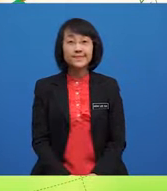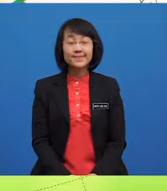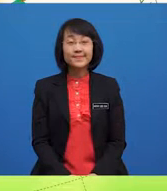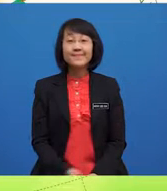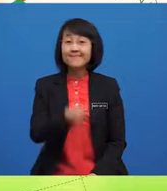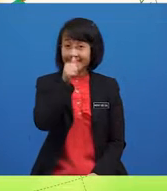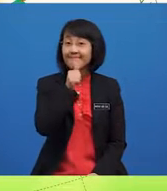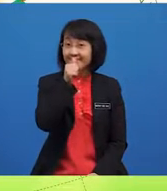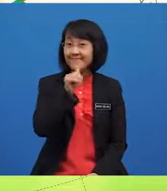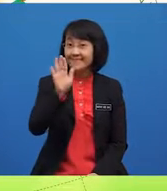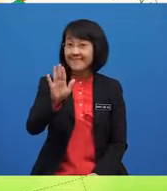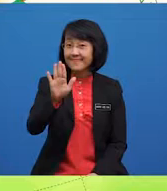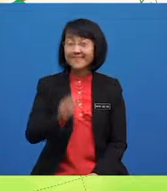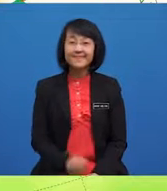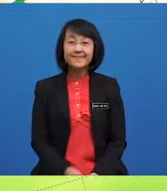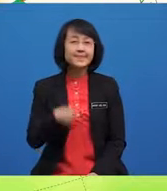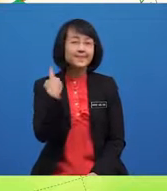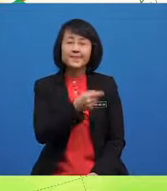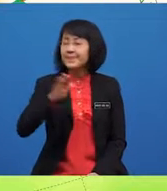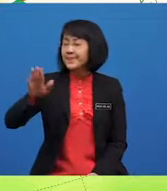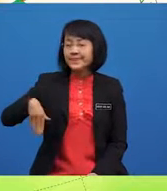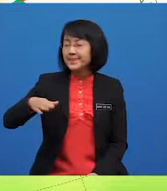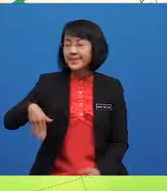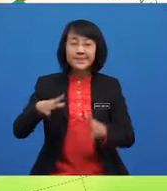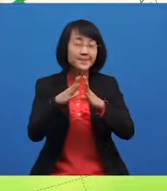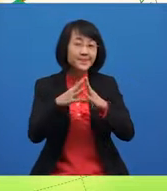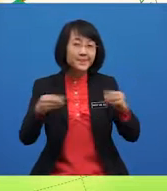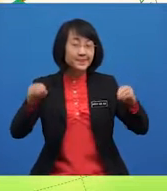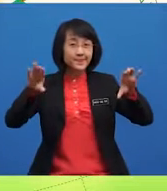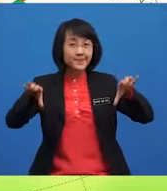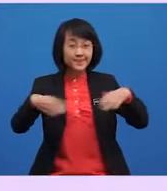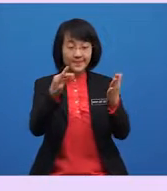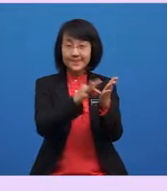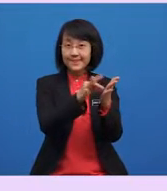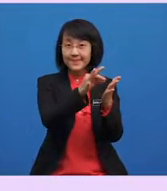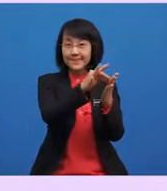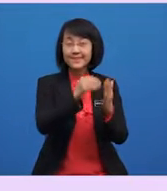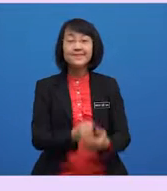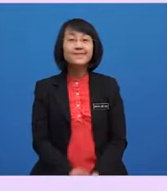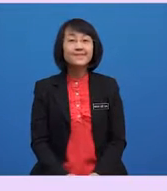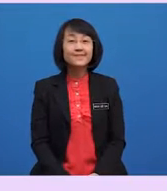Sabar ya. Kita masih belum selesai membuat pengiraan. Soalannya